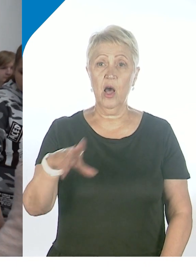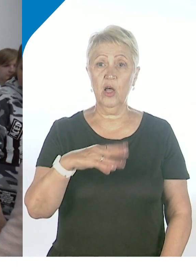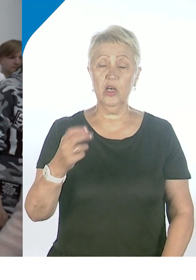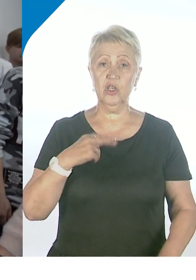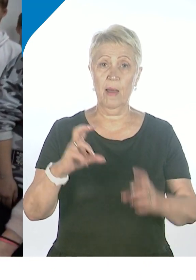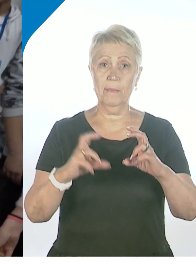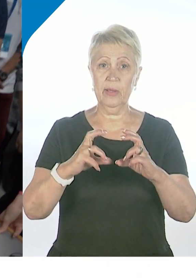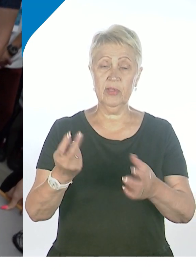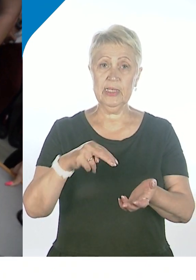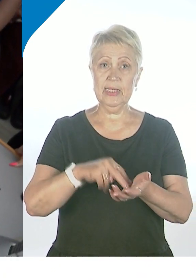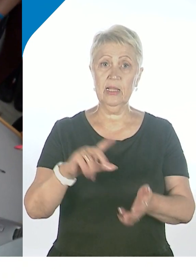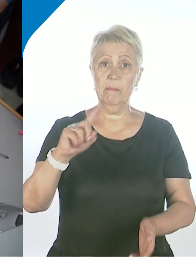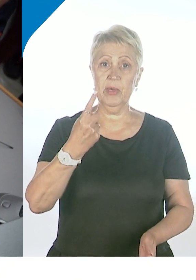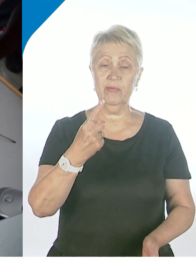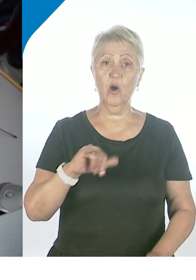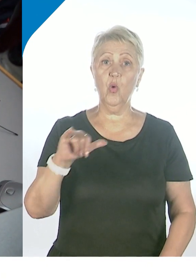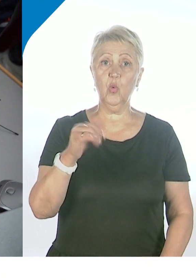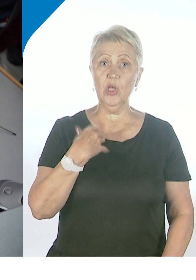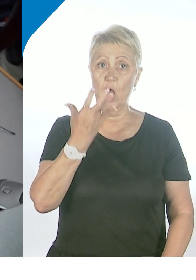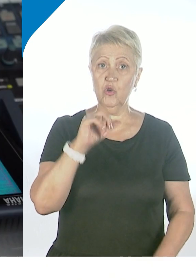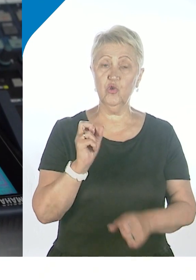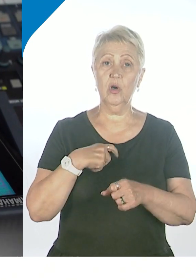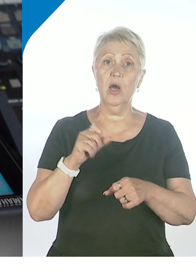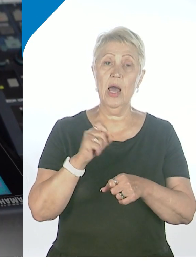первым в вашем списке, куда еще отправятся дети?